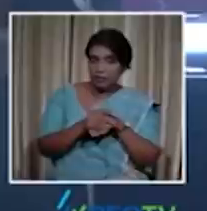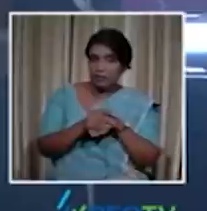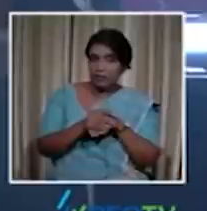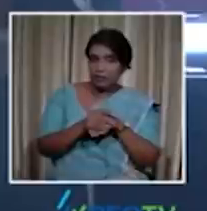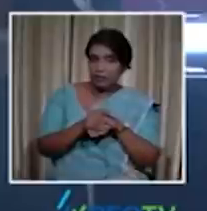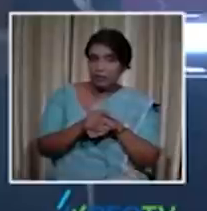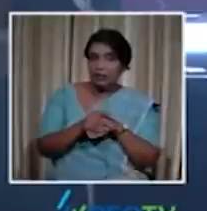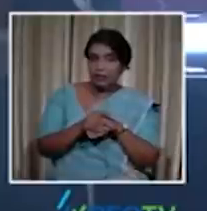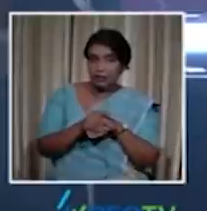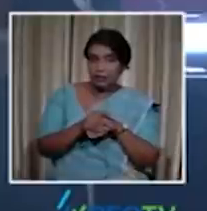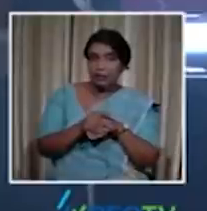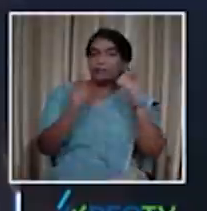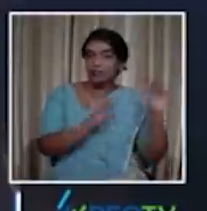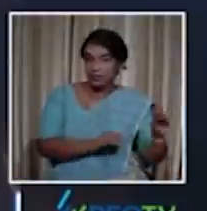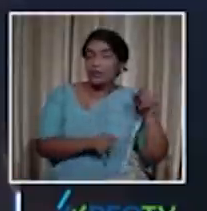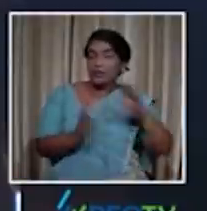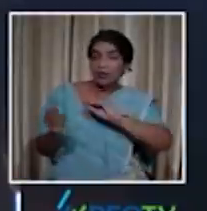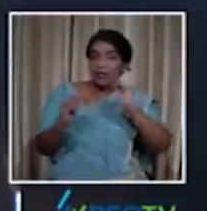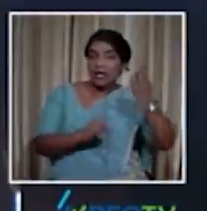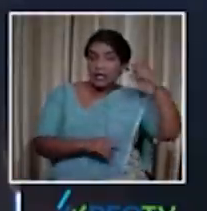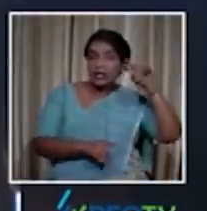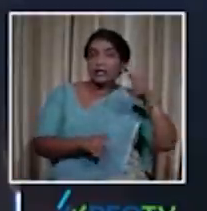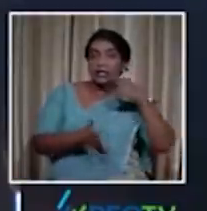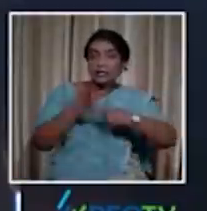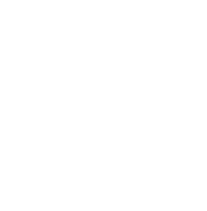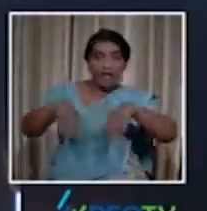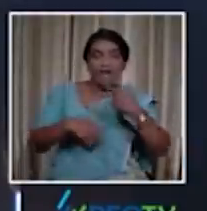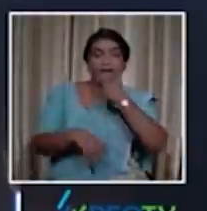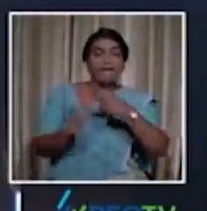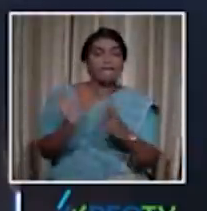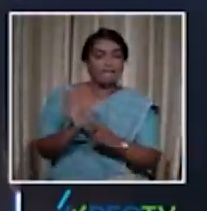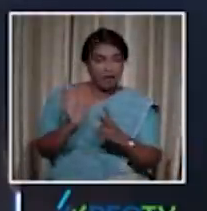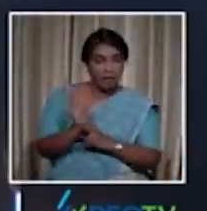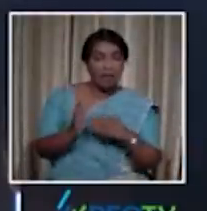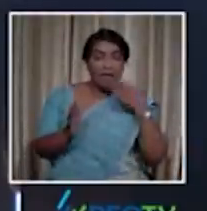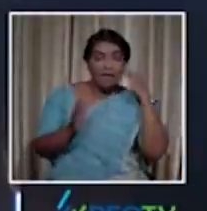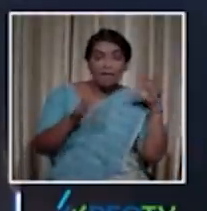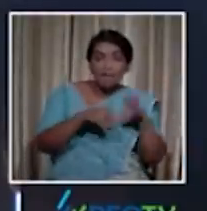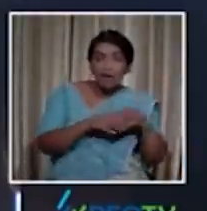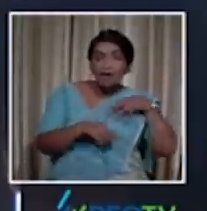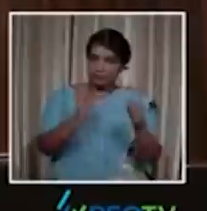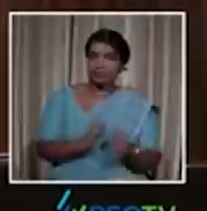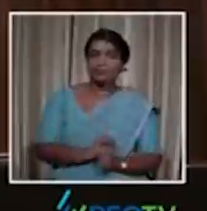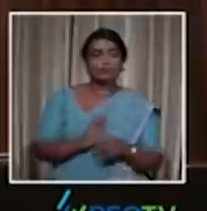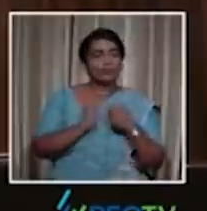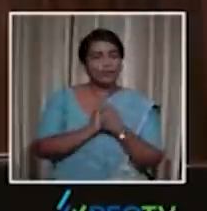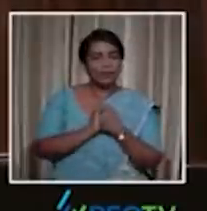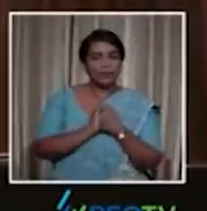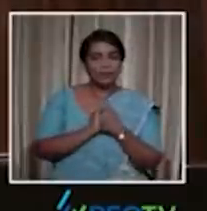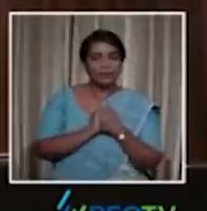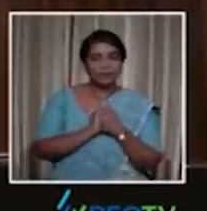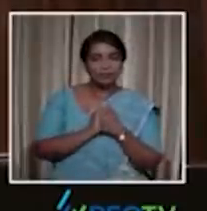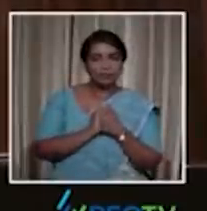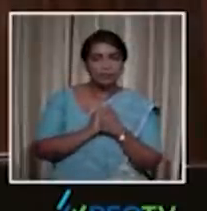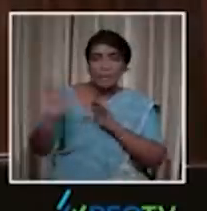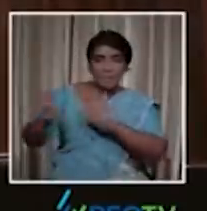කියපු චෝදනාවේ 100%ක් හරි. ඊයේ ඡන්ද දෙන්න ආවේ නැහැ විවල් විරවංශ මහත්තයා. තමන්ගේ නෝනා පාවිච්චි කරලා ඔබතුමාට පාලනය කරගන්න බැරි